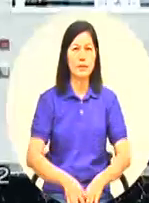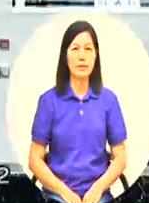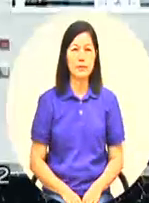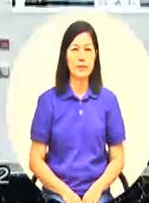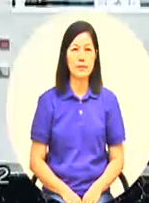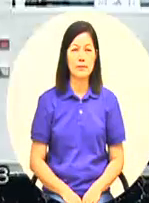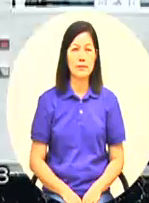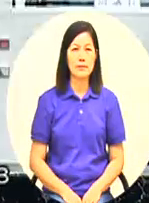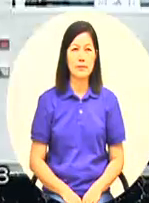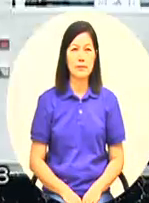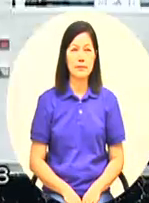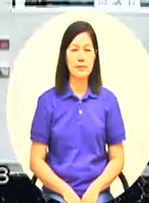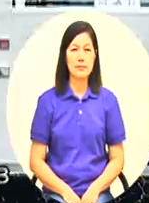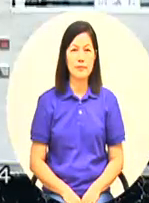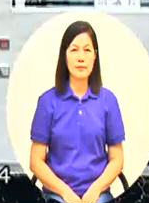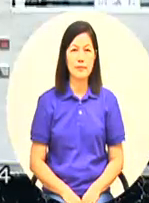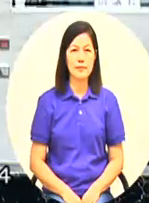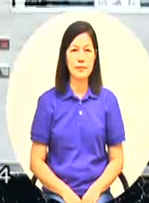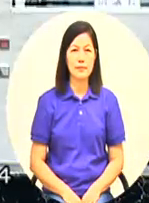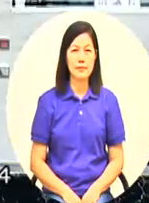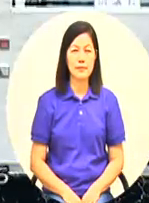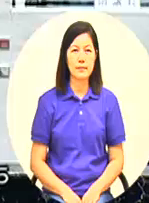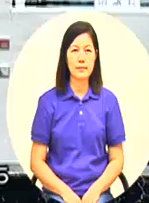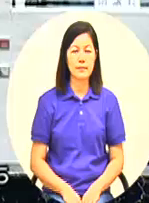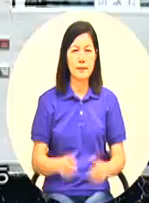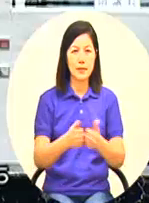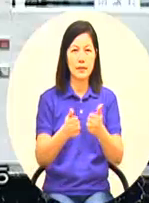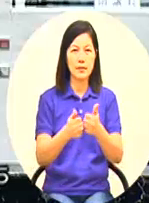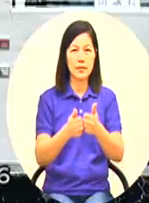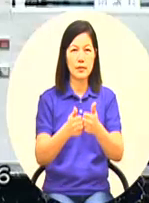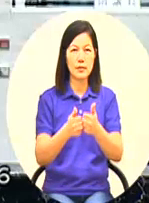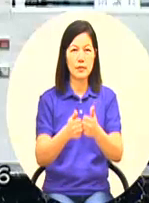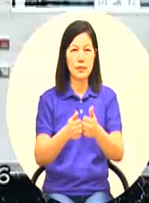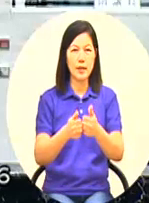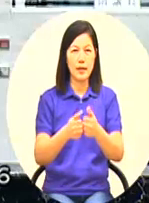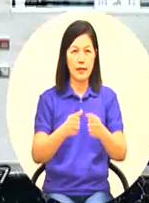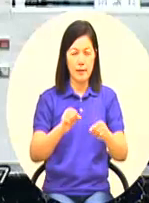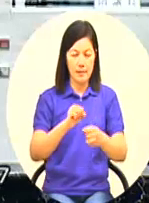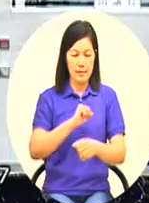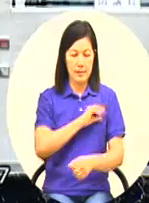好，下午议程到此结束哈。我们